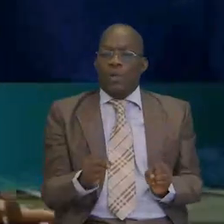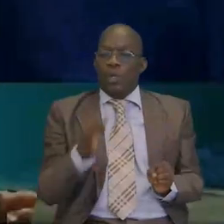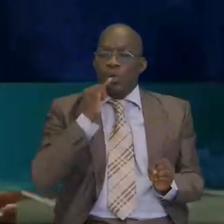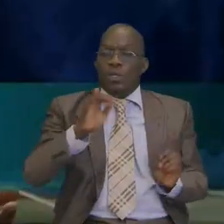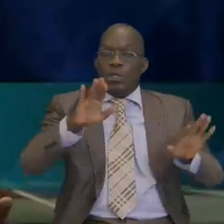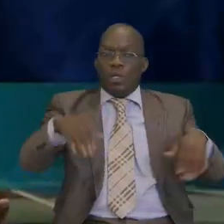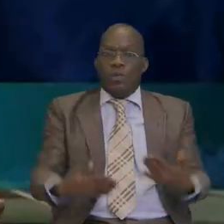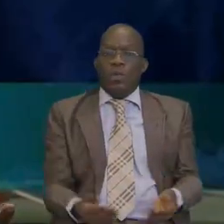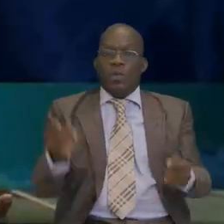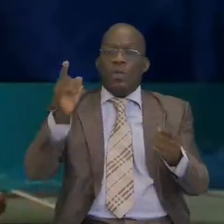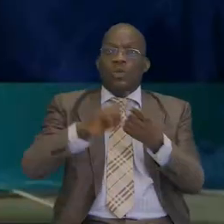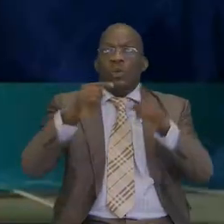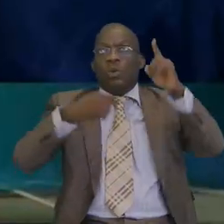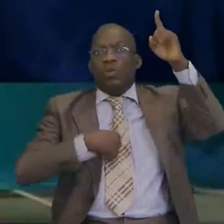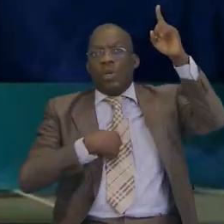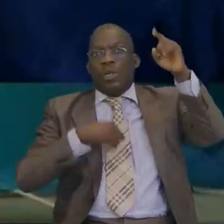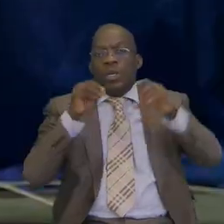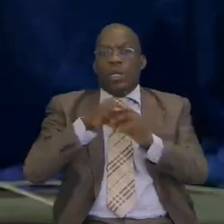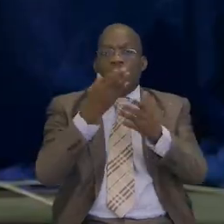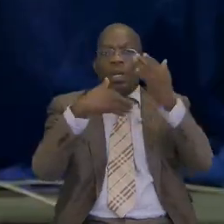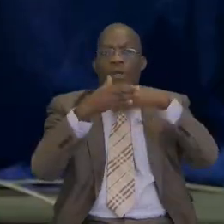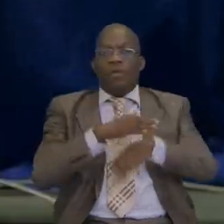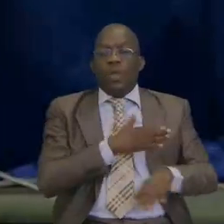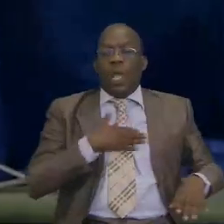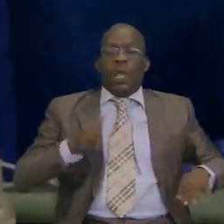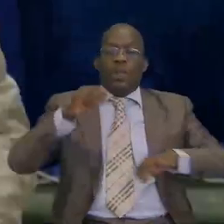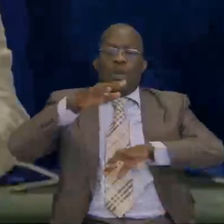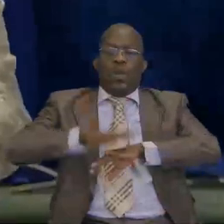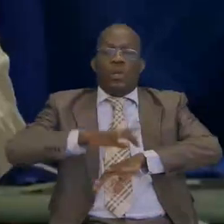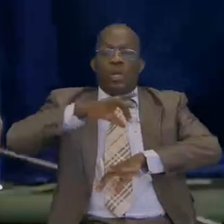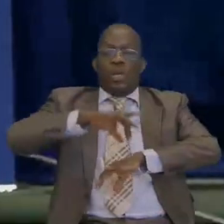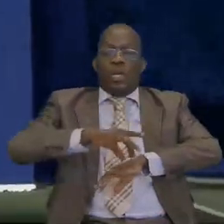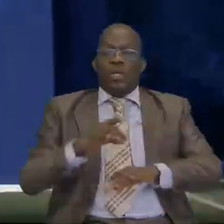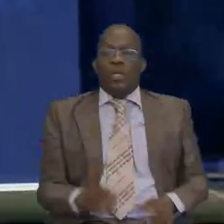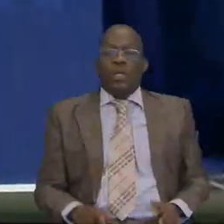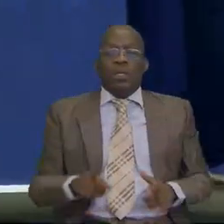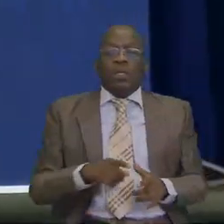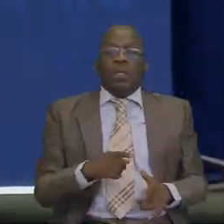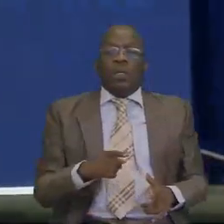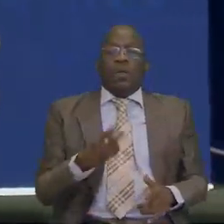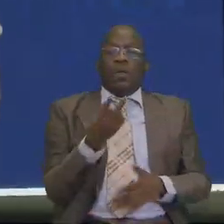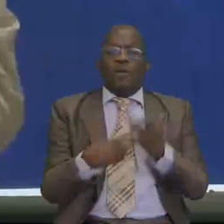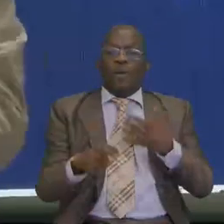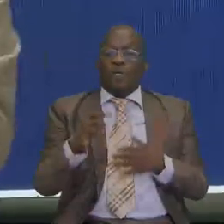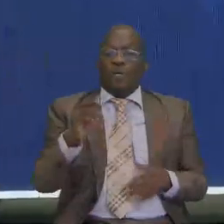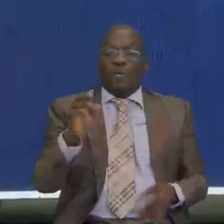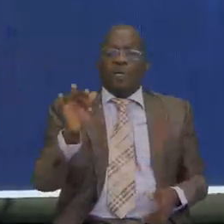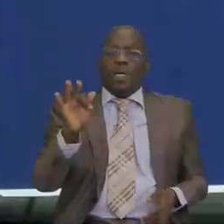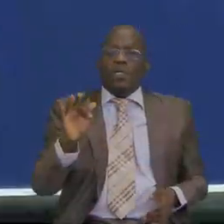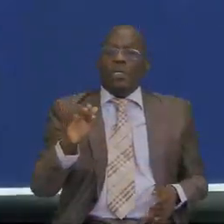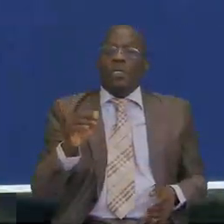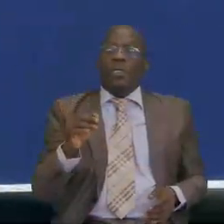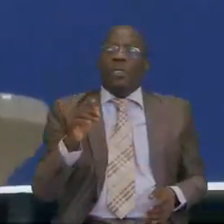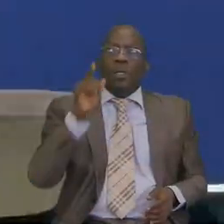puissance m'a été donnée dans le ciel et sur la terre. Alors dans le verset 19, il dit,